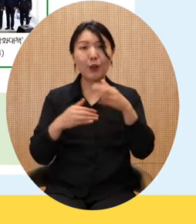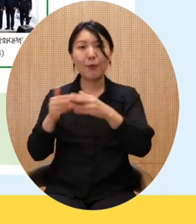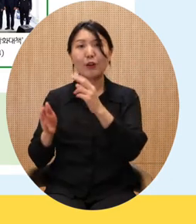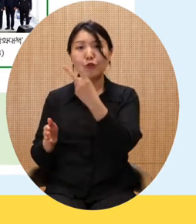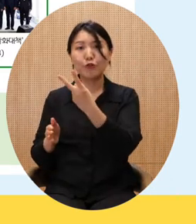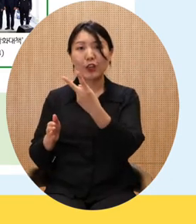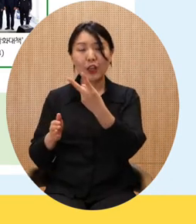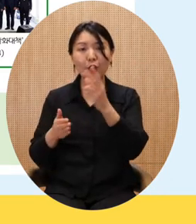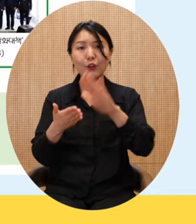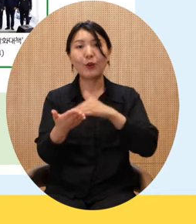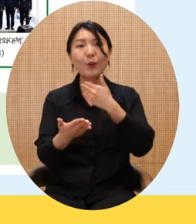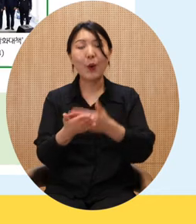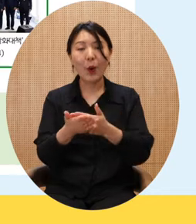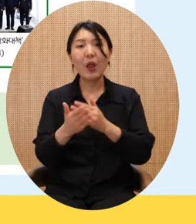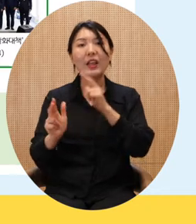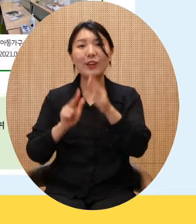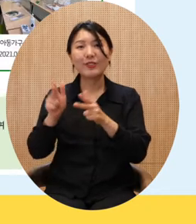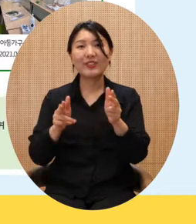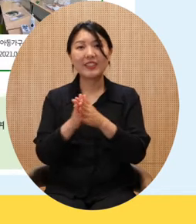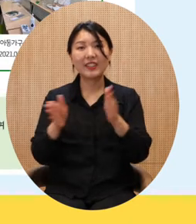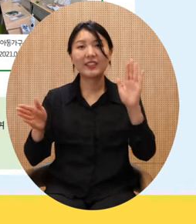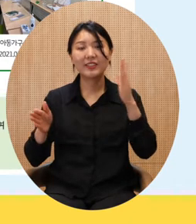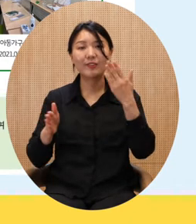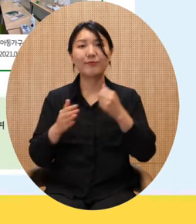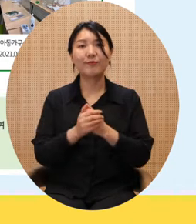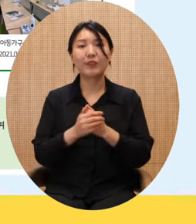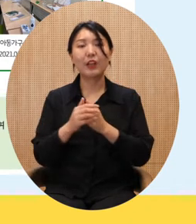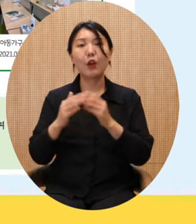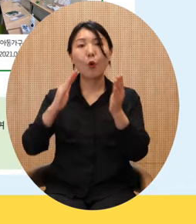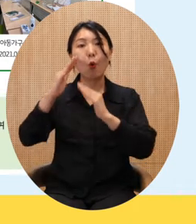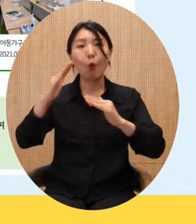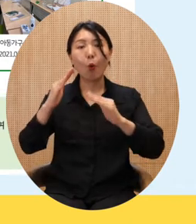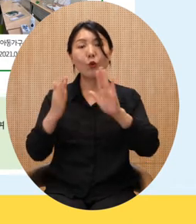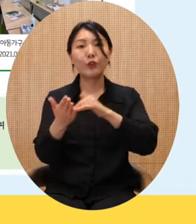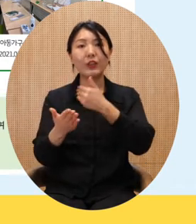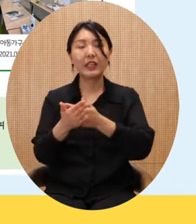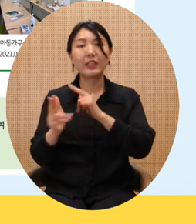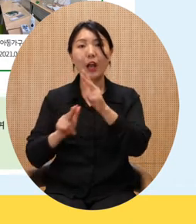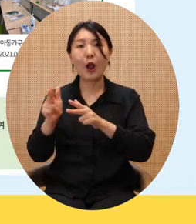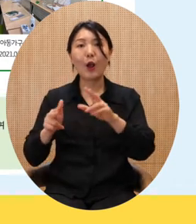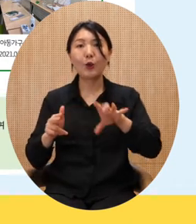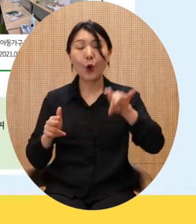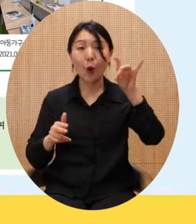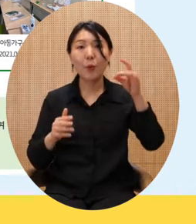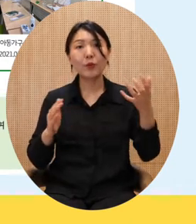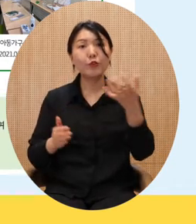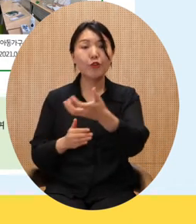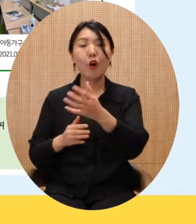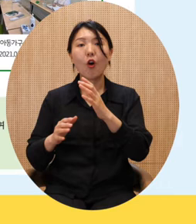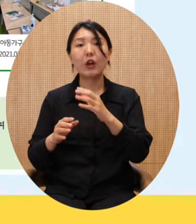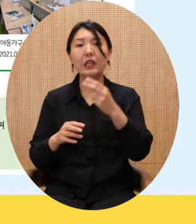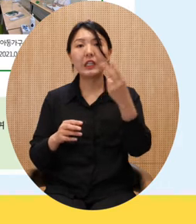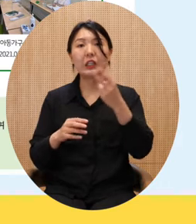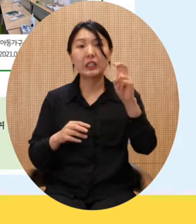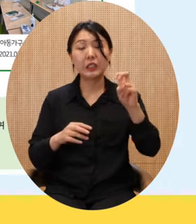사업도 시도되었습니다. 공공 리모델링 사업의 첫 입주는 2020년 5월에